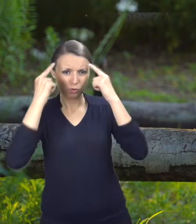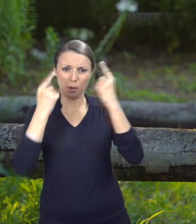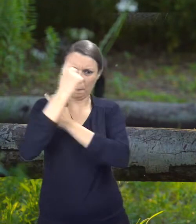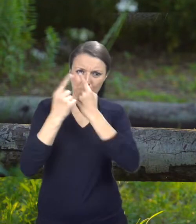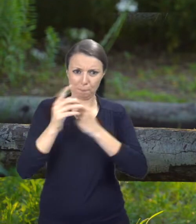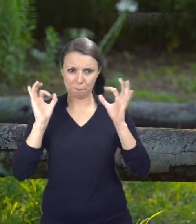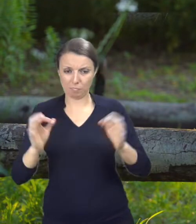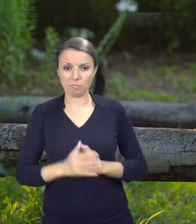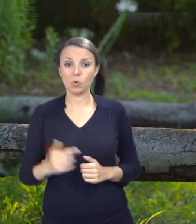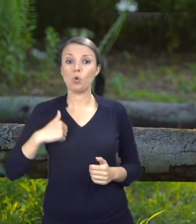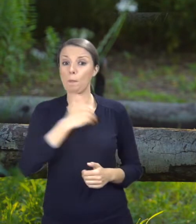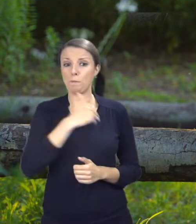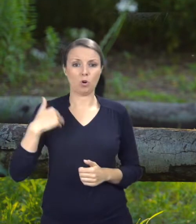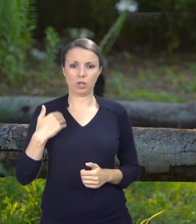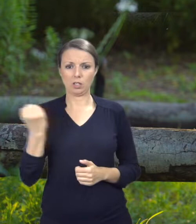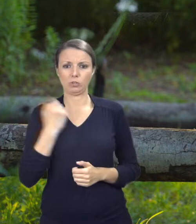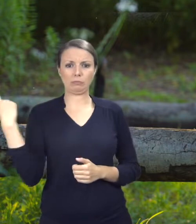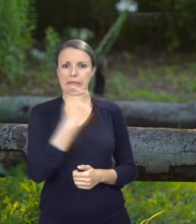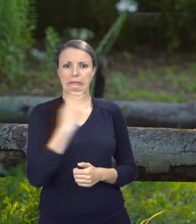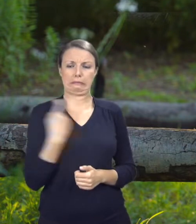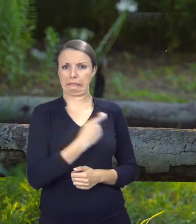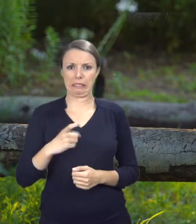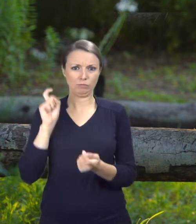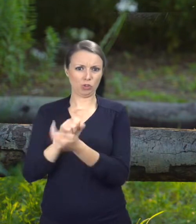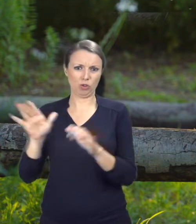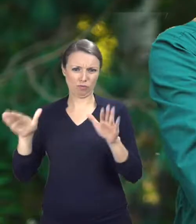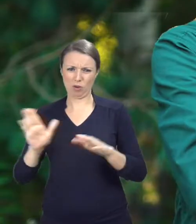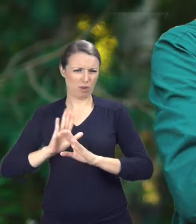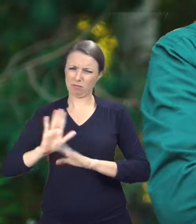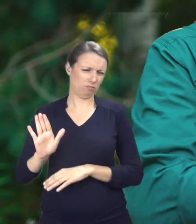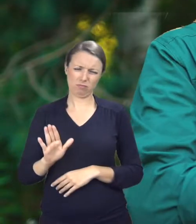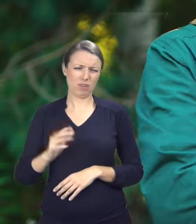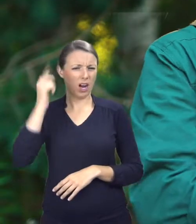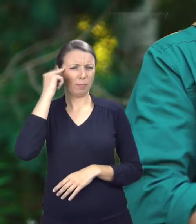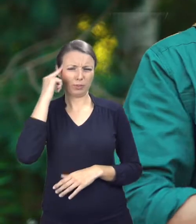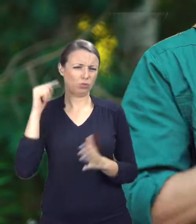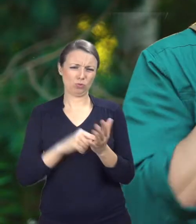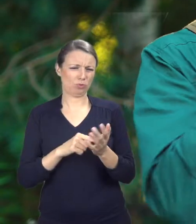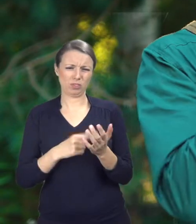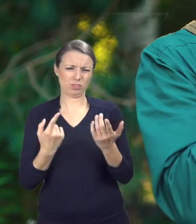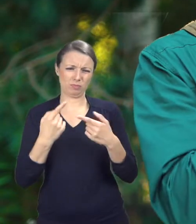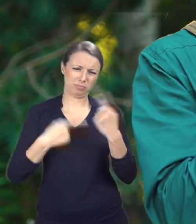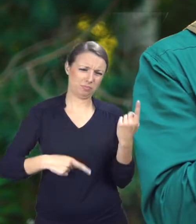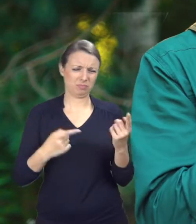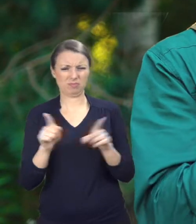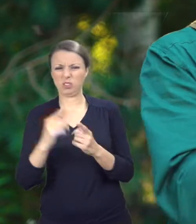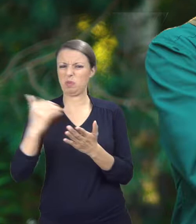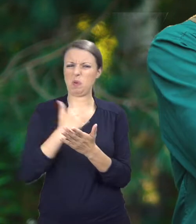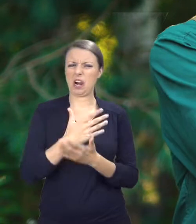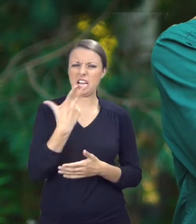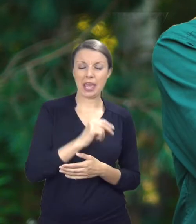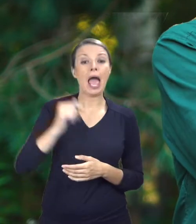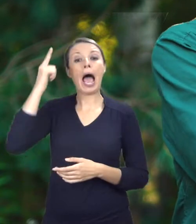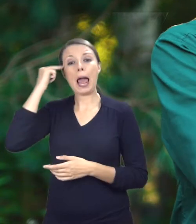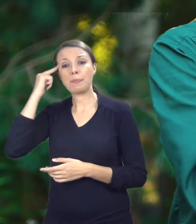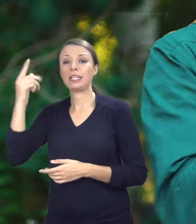Polsce. Też nie uważam, żeby one jakoś specjalnie dobrze działały. Natomiast w selwie jak najbardziej trzeba używać. Tam komary mogą nieść dengę, także